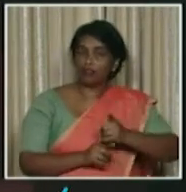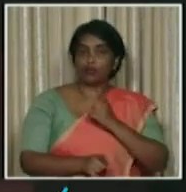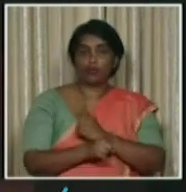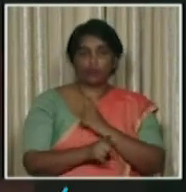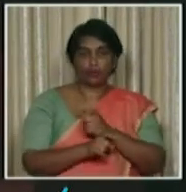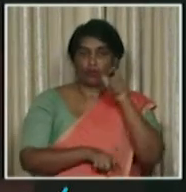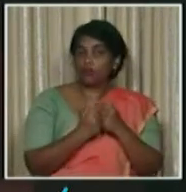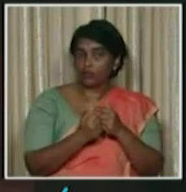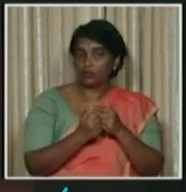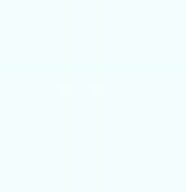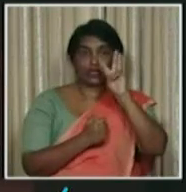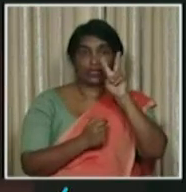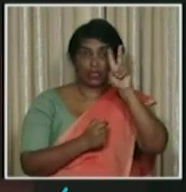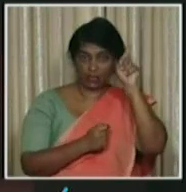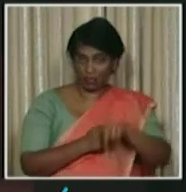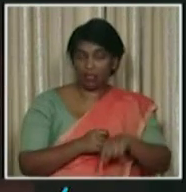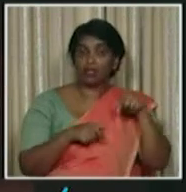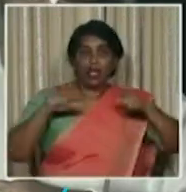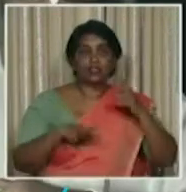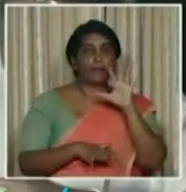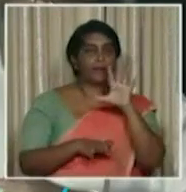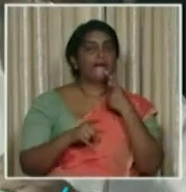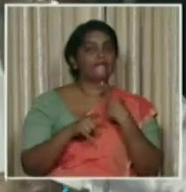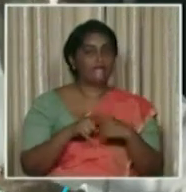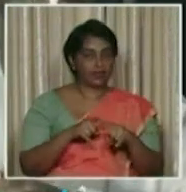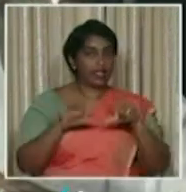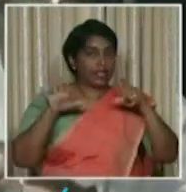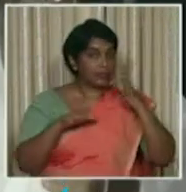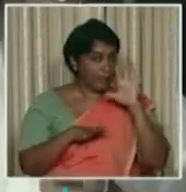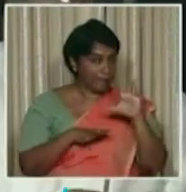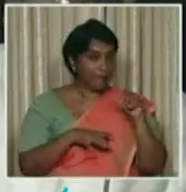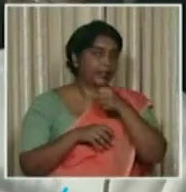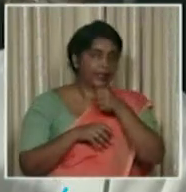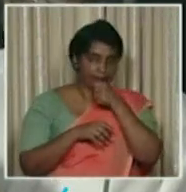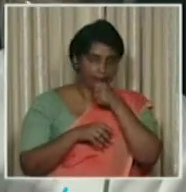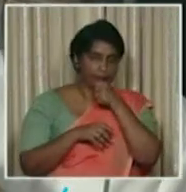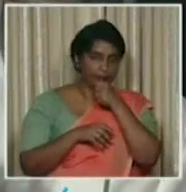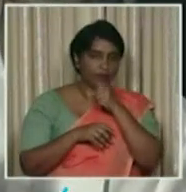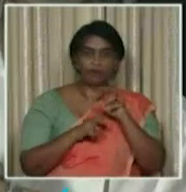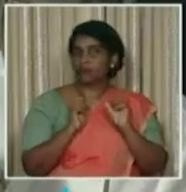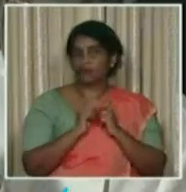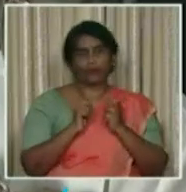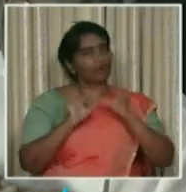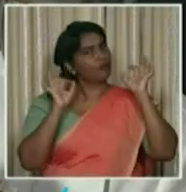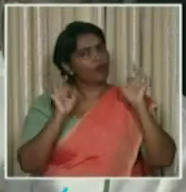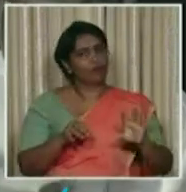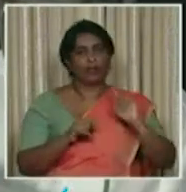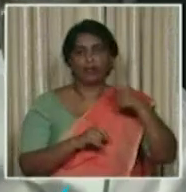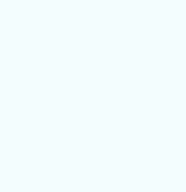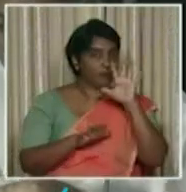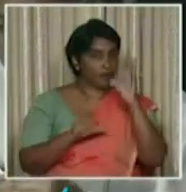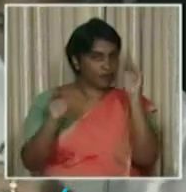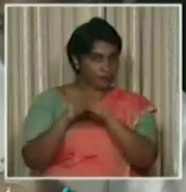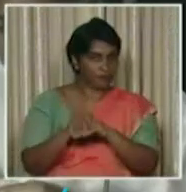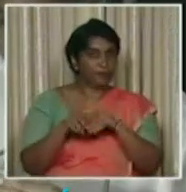අධ්‍යාපනඥ සේවක සංඛ්‍යාව 2000යි. දැනට ඉන්නේ 660ක්. ඒ 705 සම්මුඛ පරීක්ෂණ කිසිදු ගැටලුවකින් තොරව ලබන 26 පටන්